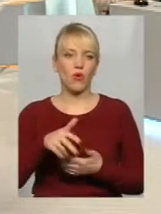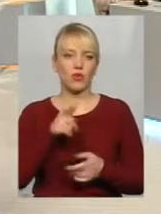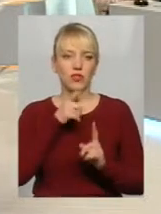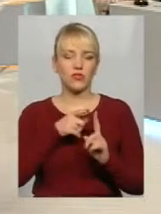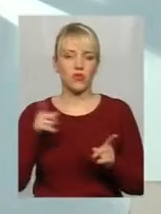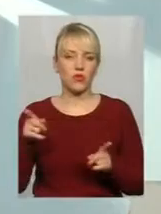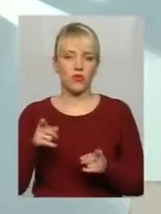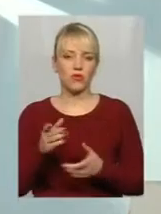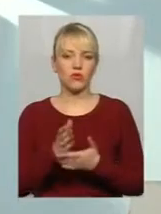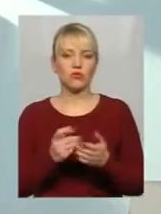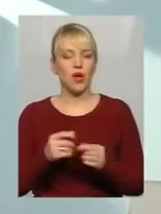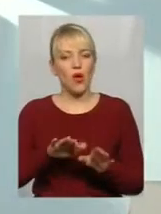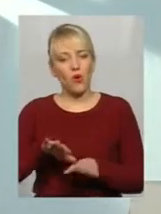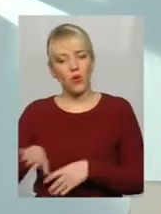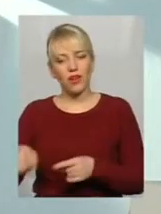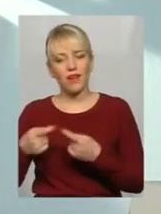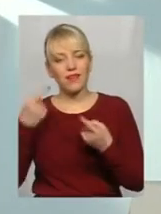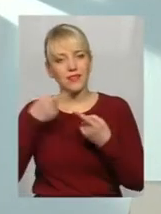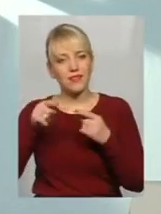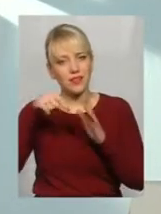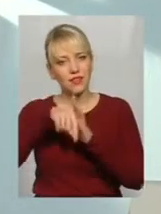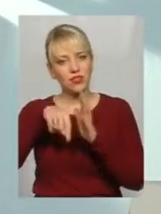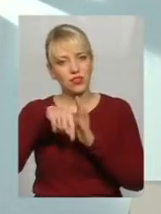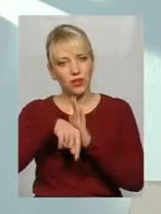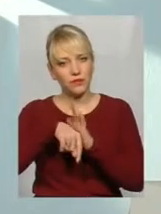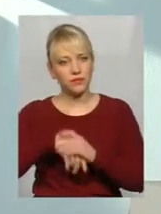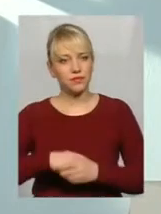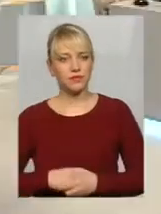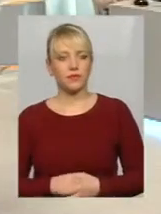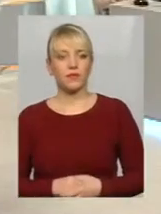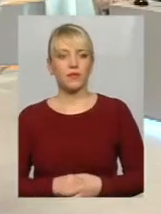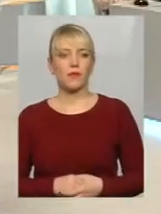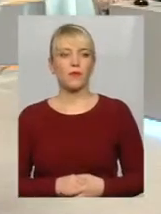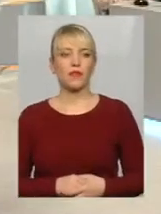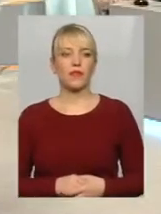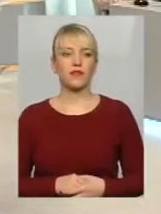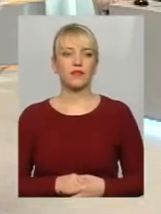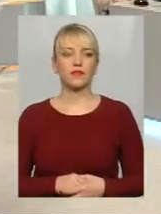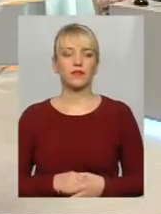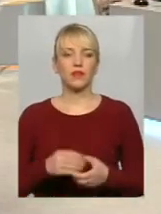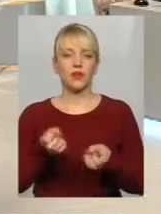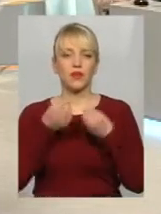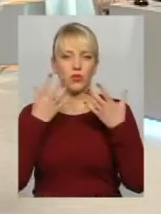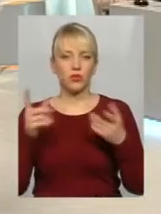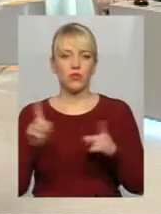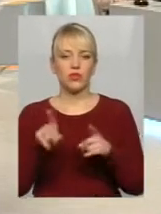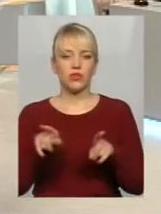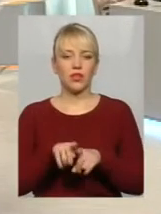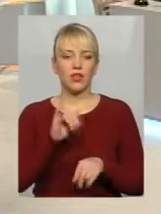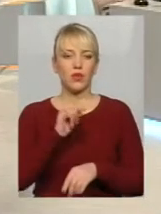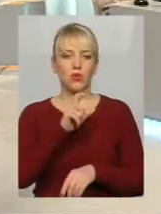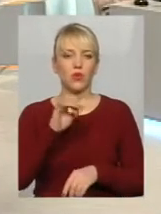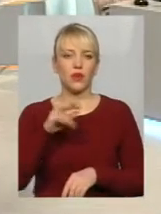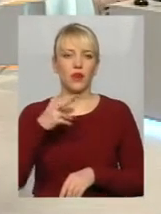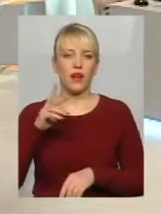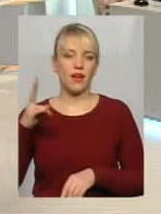зовсім чуть-чуть інше підрозуміває під собою. Добре, що підрозуміває під собою ухиляння від військового. Тому